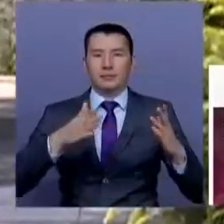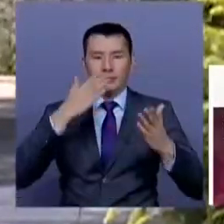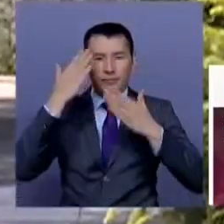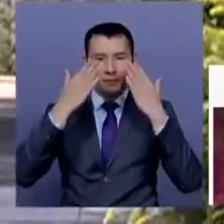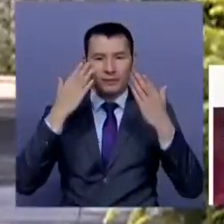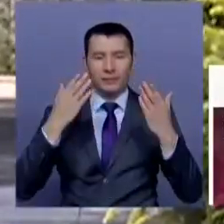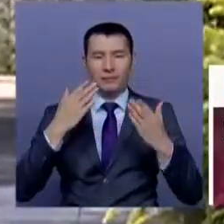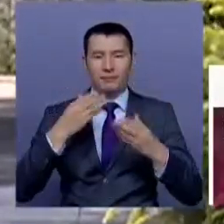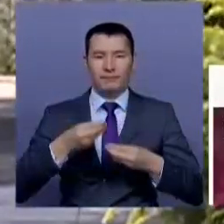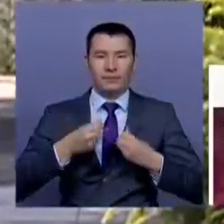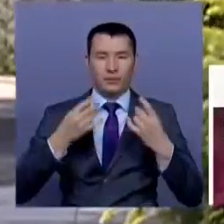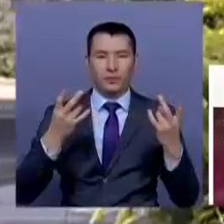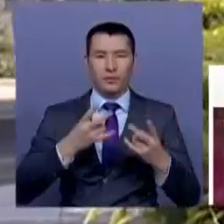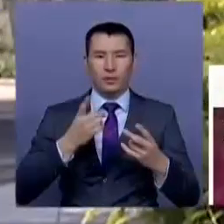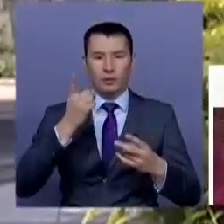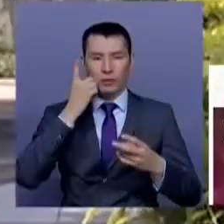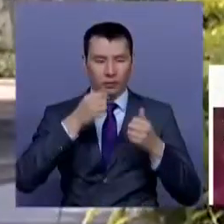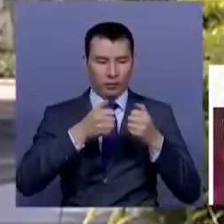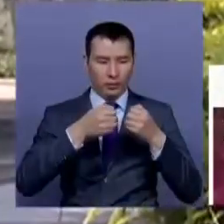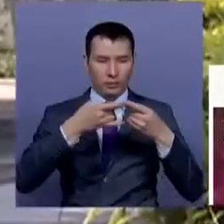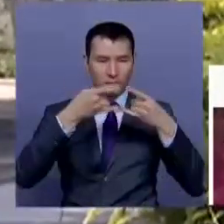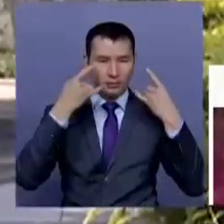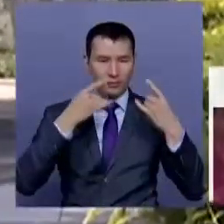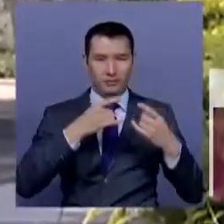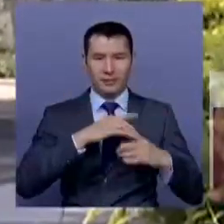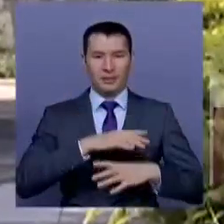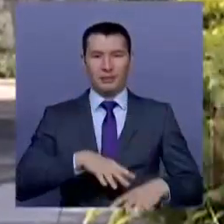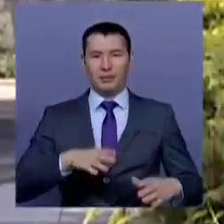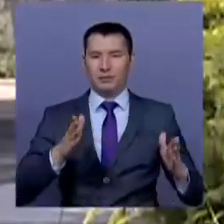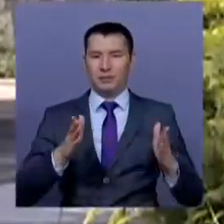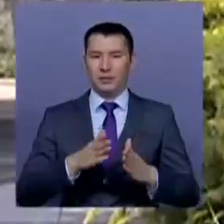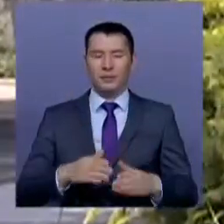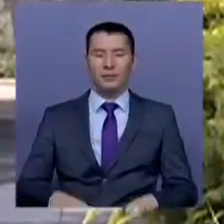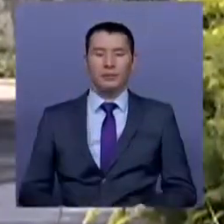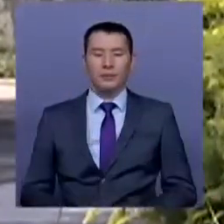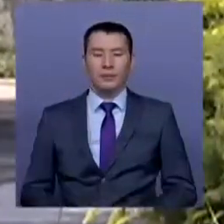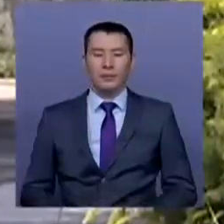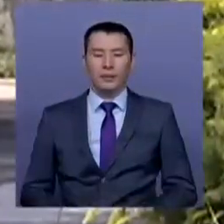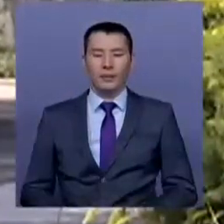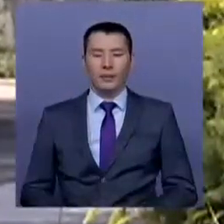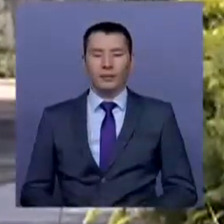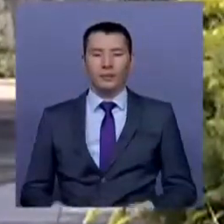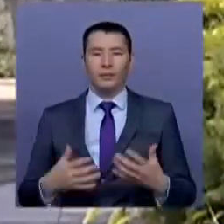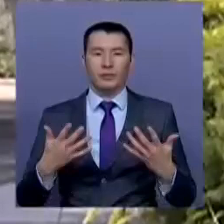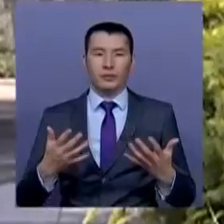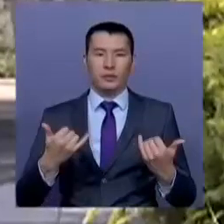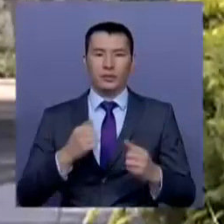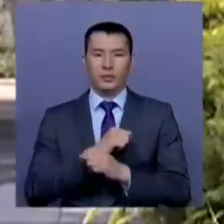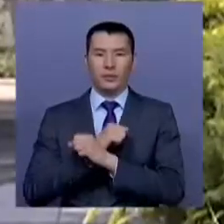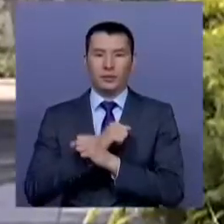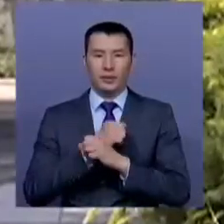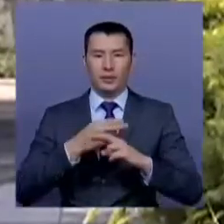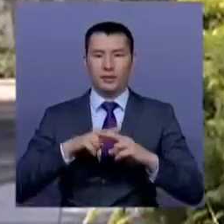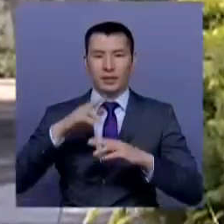улицу от телефонов, и, не знаю, развлечения нужны по-любому. Тем более сейчас, ну, каникулы. И очень спасибо